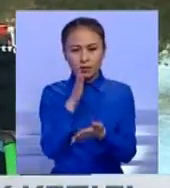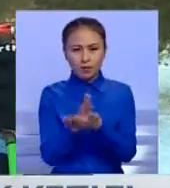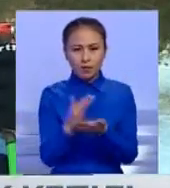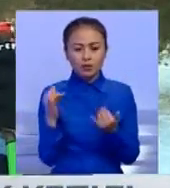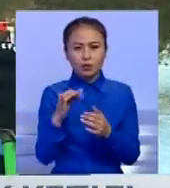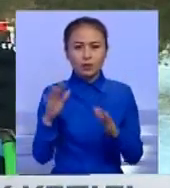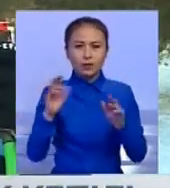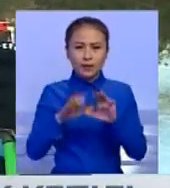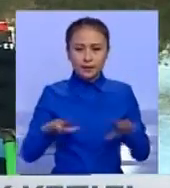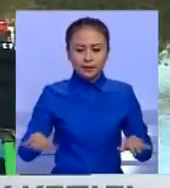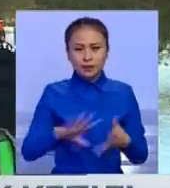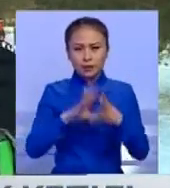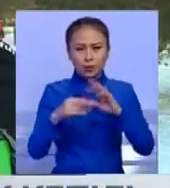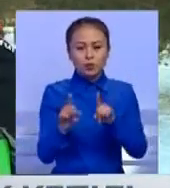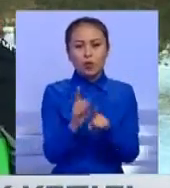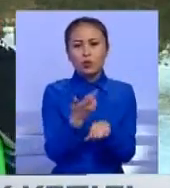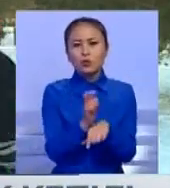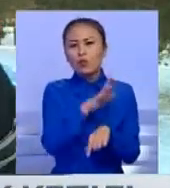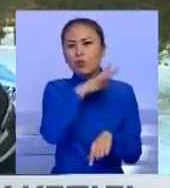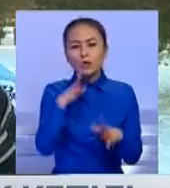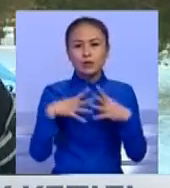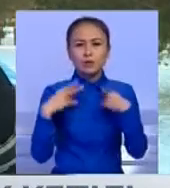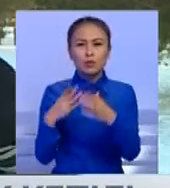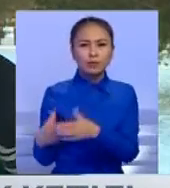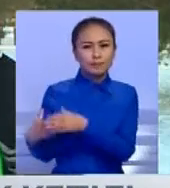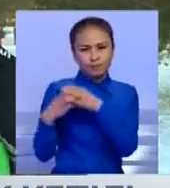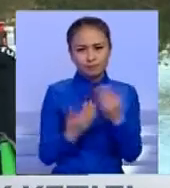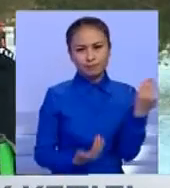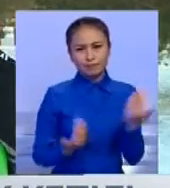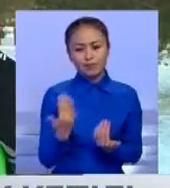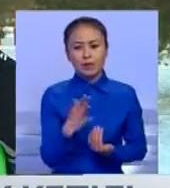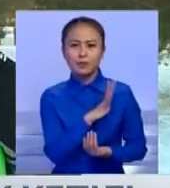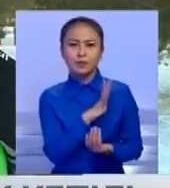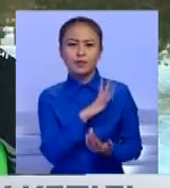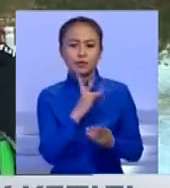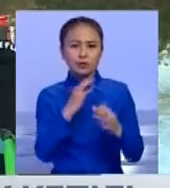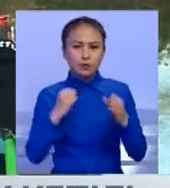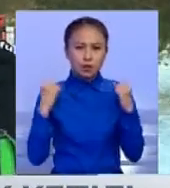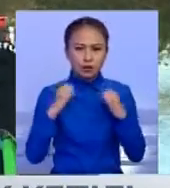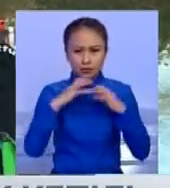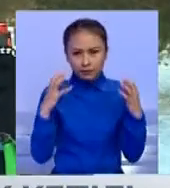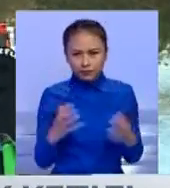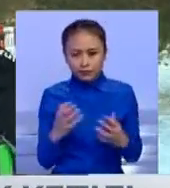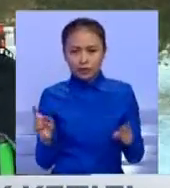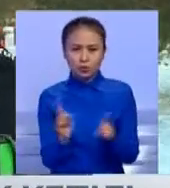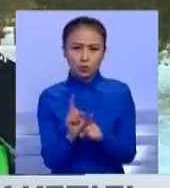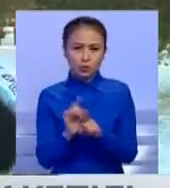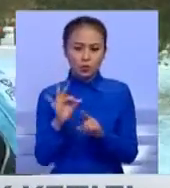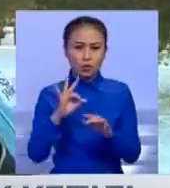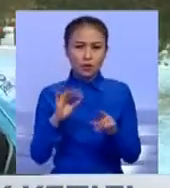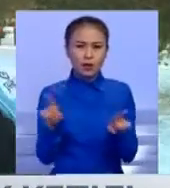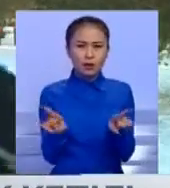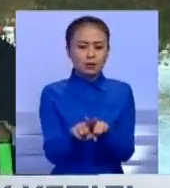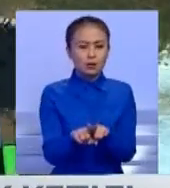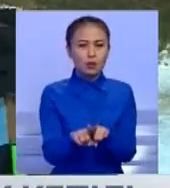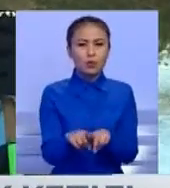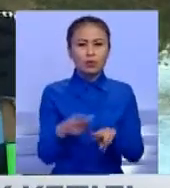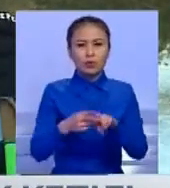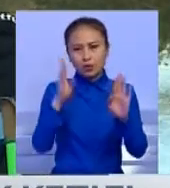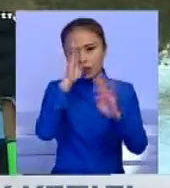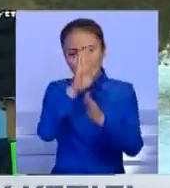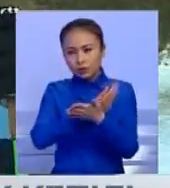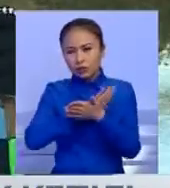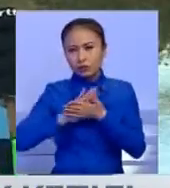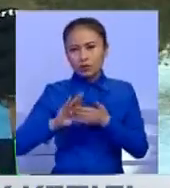Балалар да көп келеді. Тіпті отбасымен келіп шаңғы тебетіндер бар. Денсаулықты күтуге шаңғымен сырғанаудан артық спорт жоқ. Қыста таза